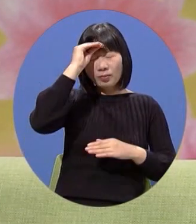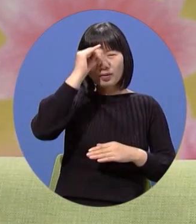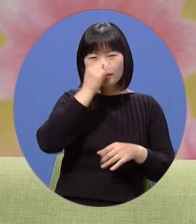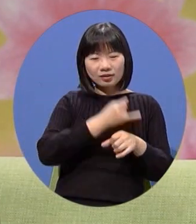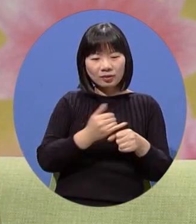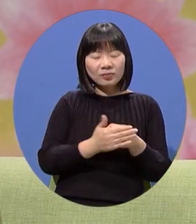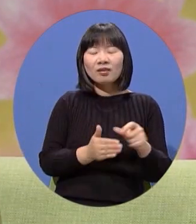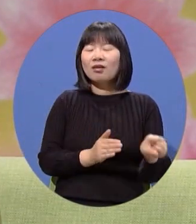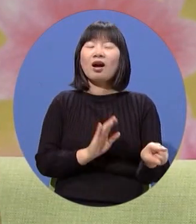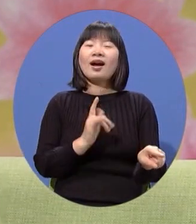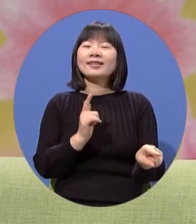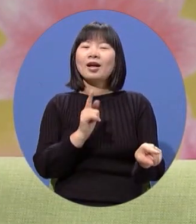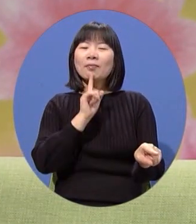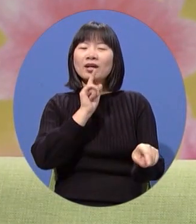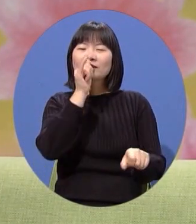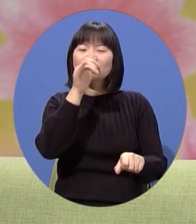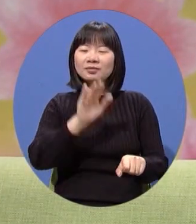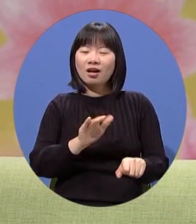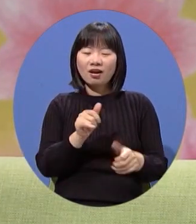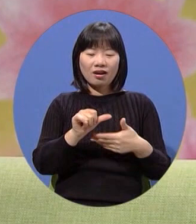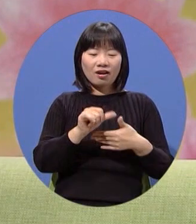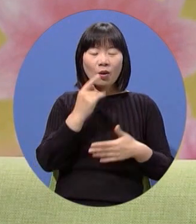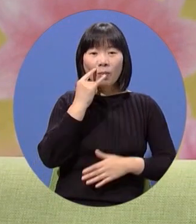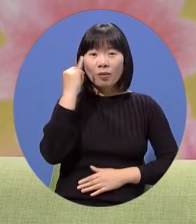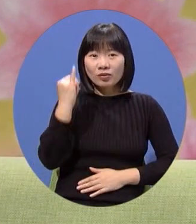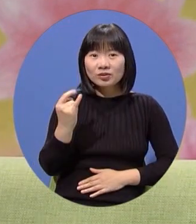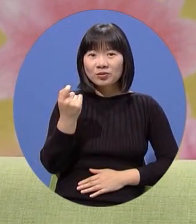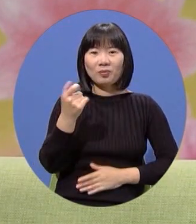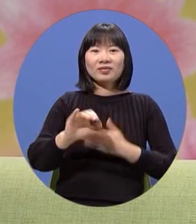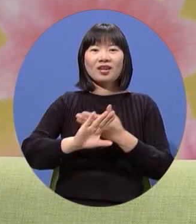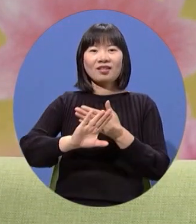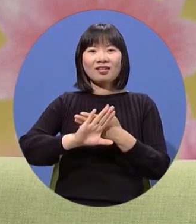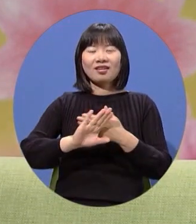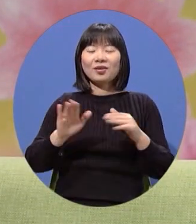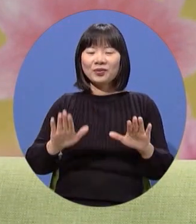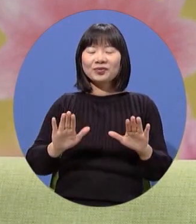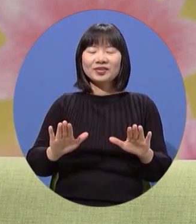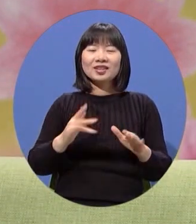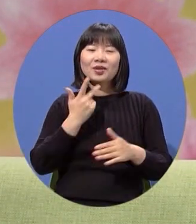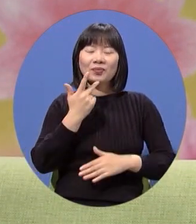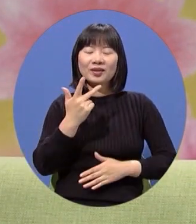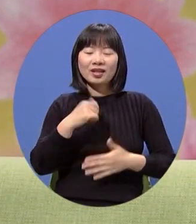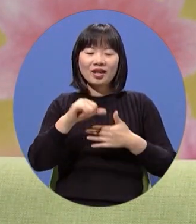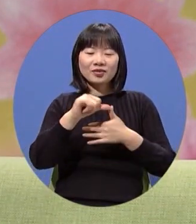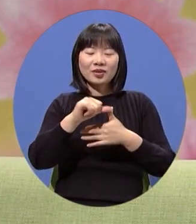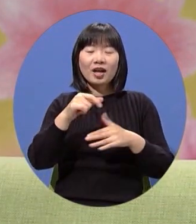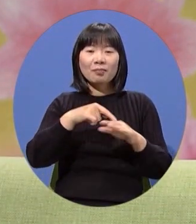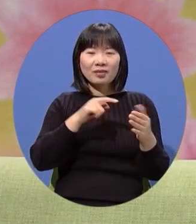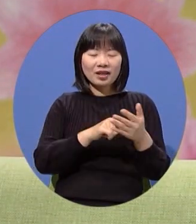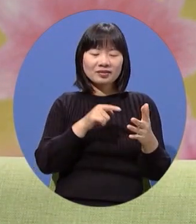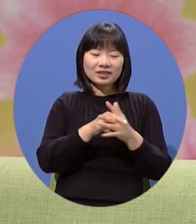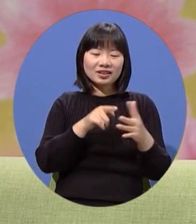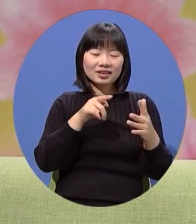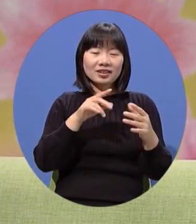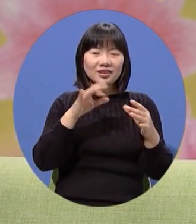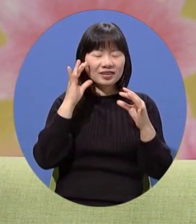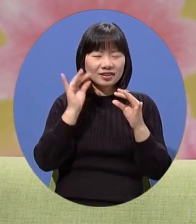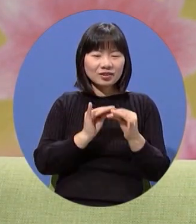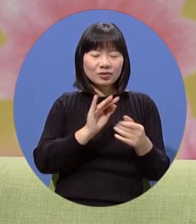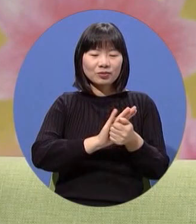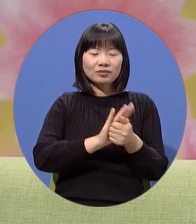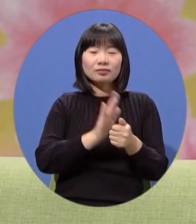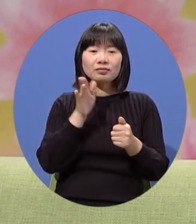이렇게 얘기하는데 네. 현구 어머님이 좀 다른데 네. 오늘 우리 7살 현구의 마음 읽기를 도와줄 전문가